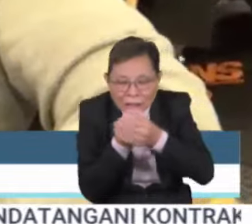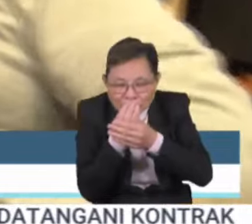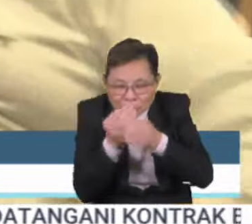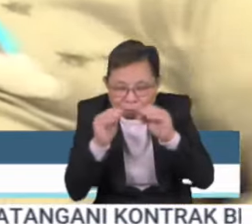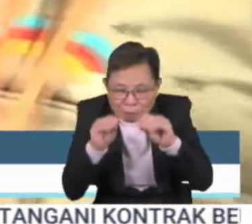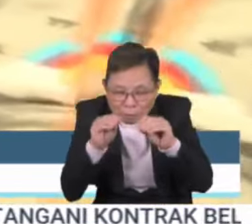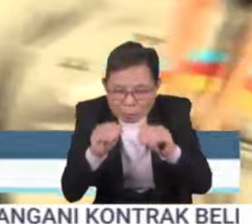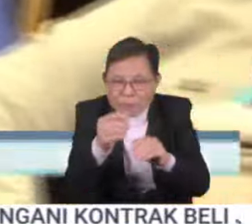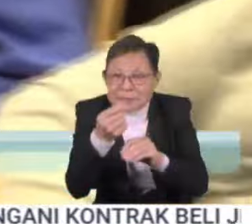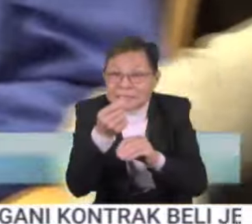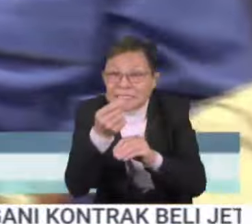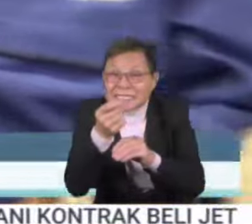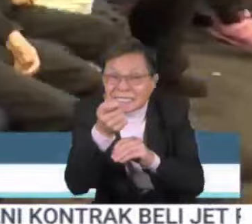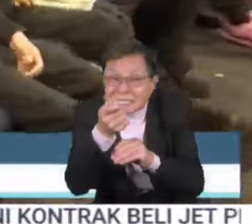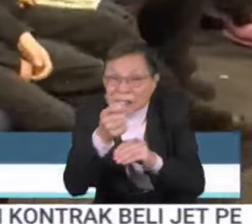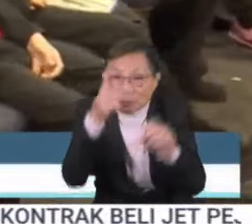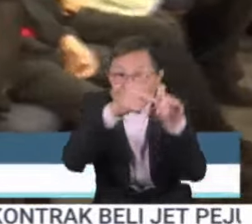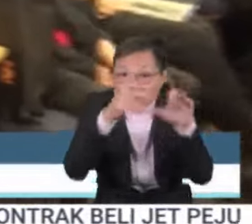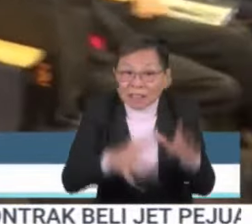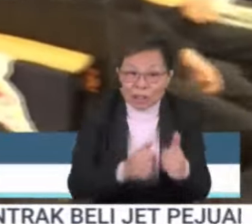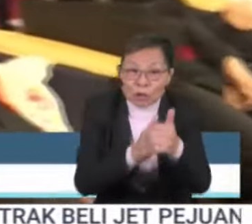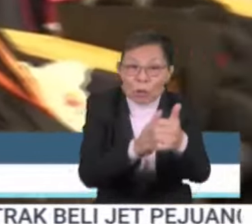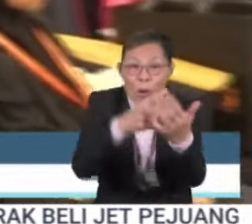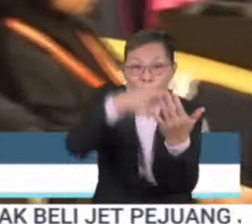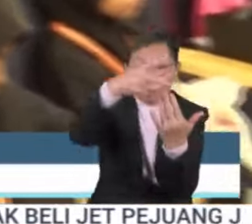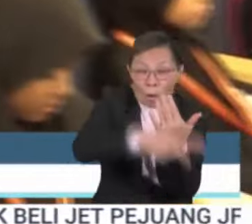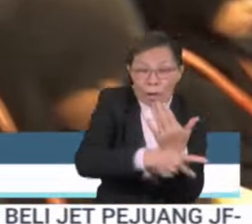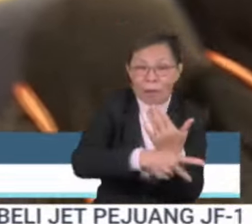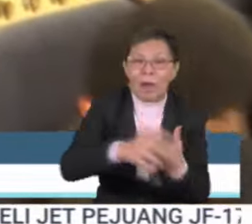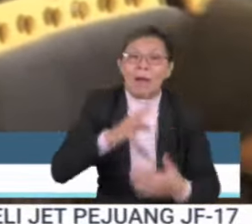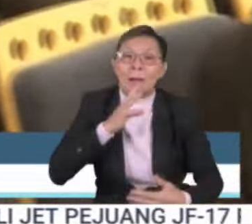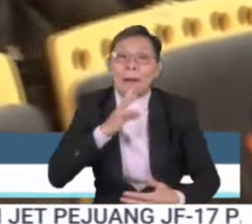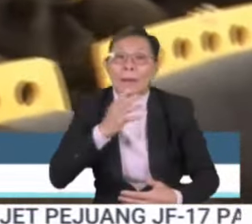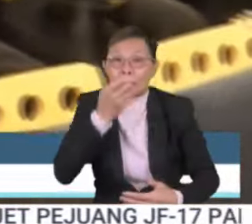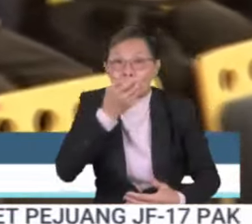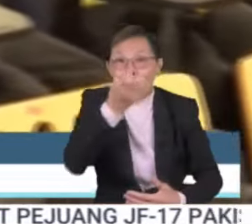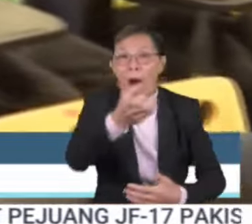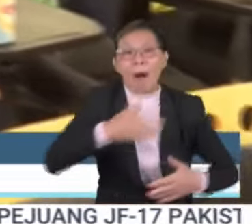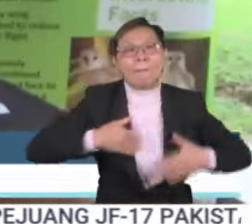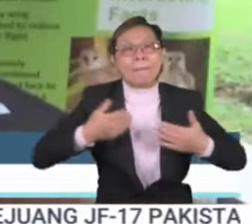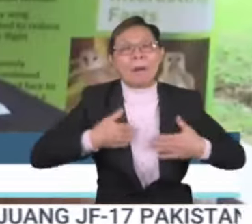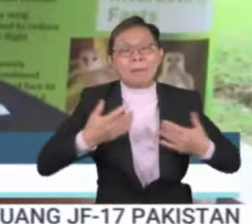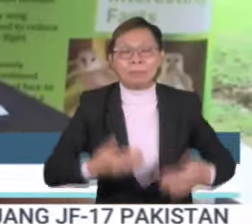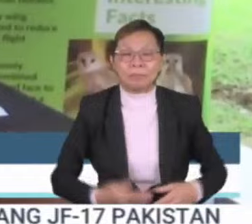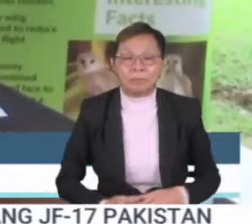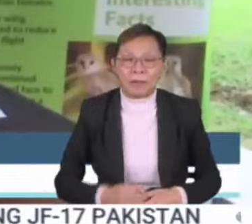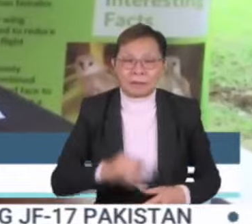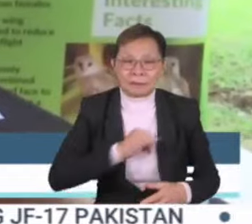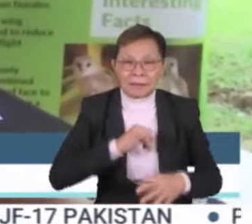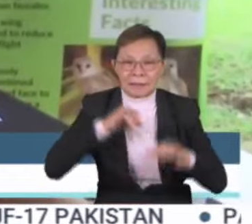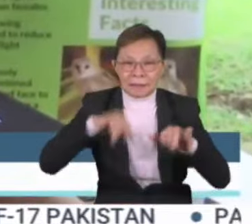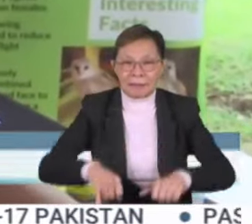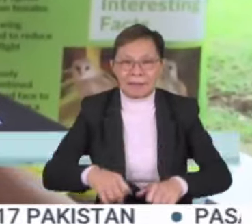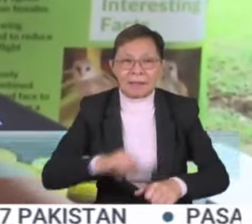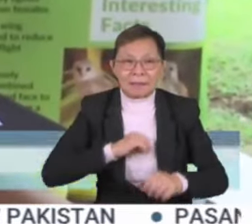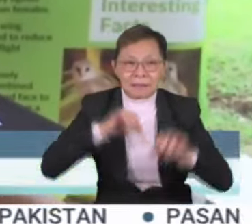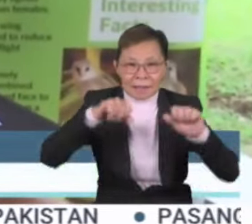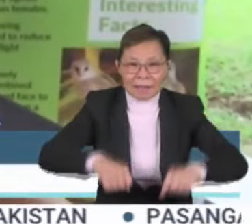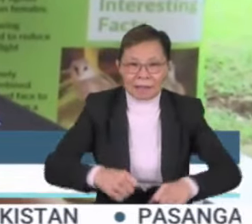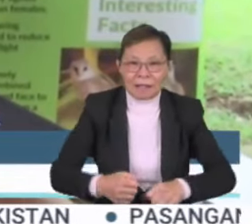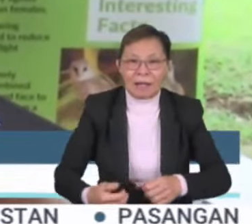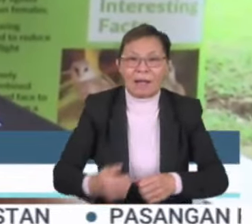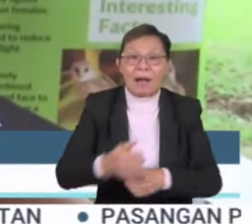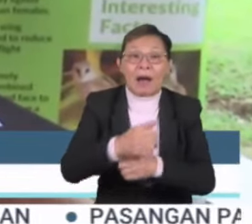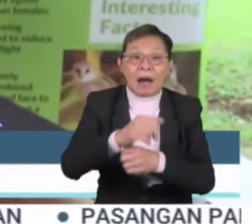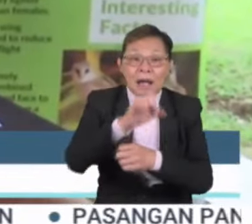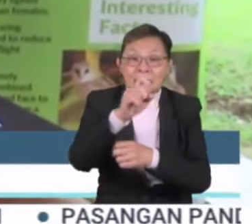sikit-sikit. Peserta yang mengikuti program tersebut melahirkan rasa gembira. Dan saya dapat masuk STEM Explorers